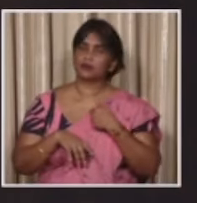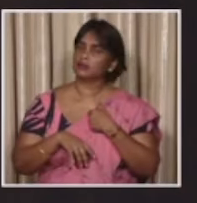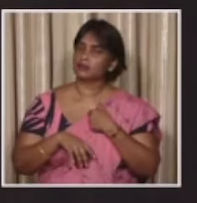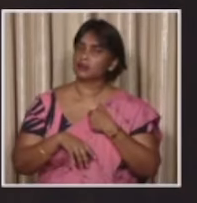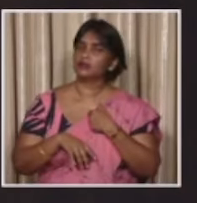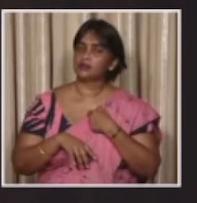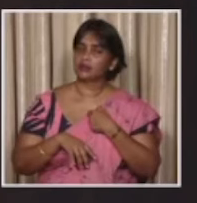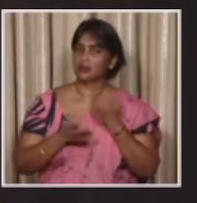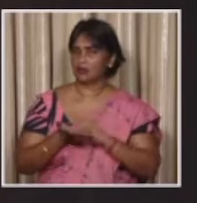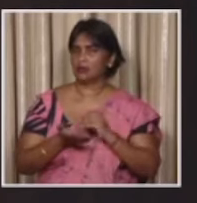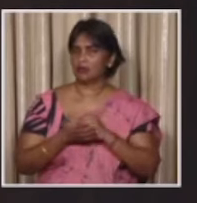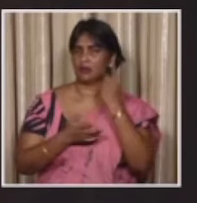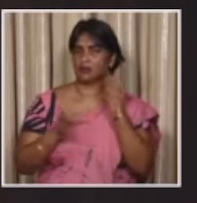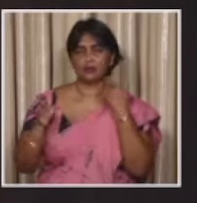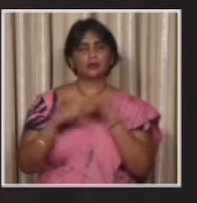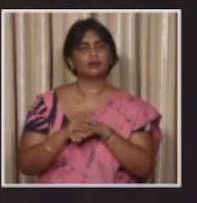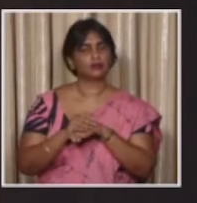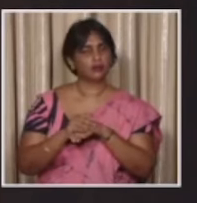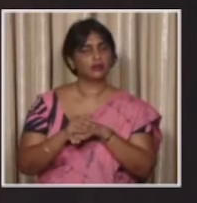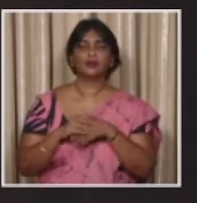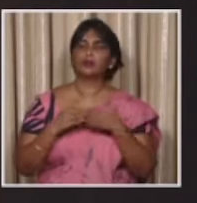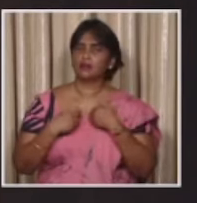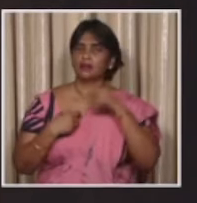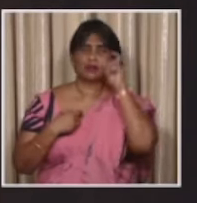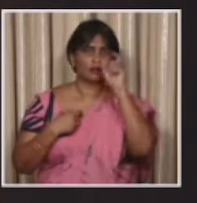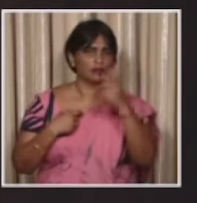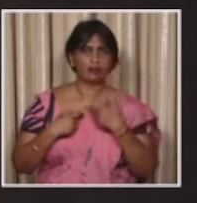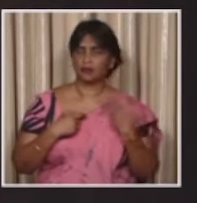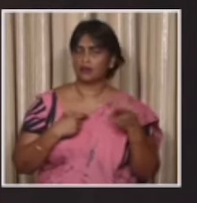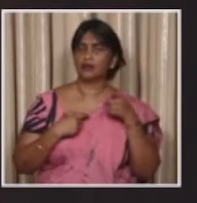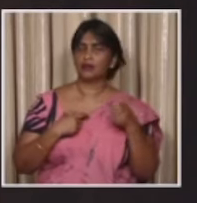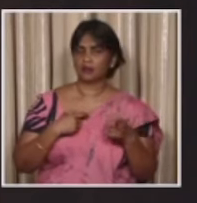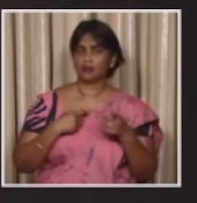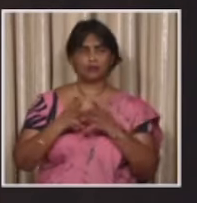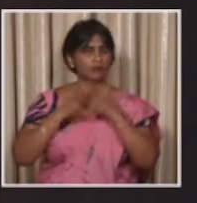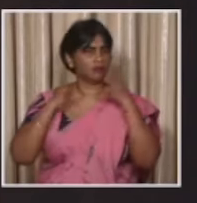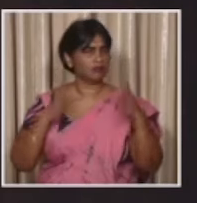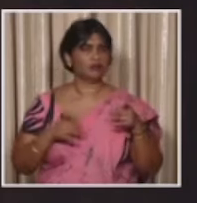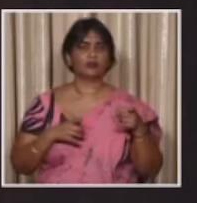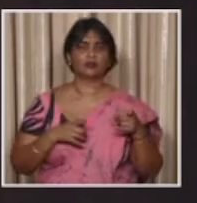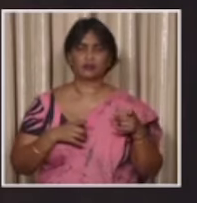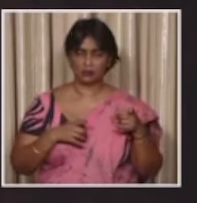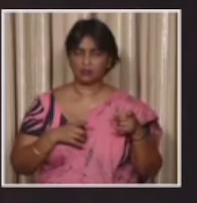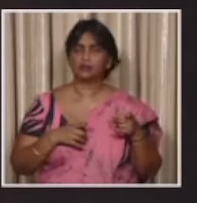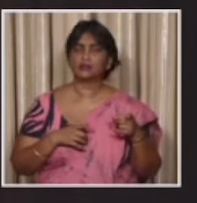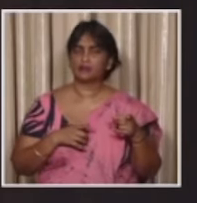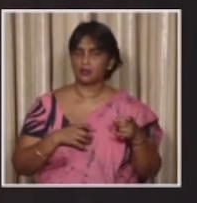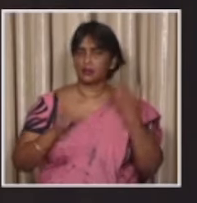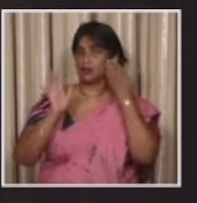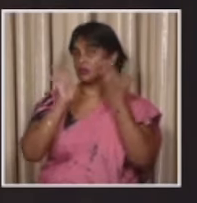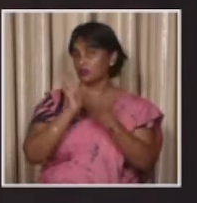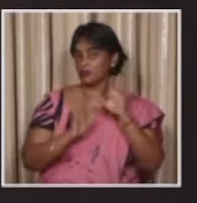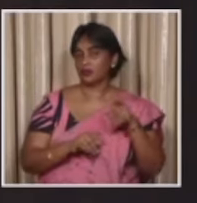ඒ අවස්ථා දෙක තුනකටම සහභාගී වුණා. මම දැක්කේ නෑ මේ මහා ලොකු මේ ඉදිරිපත්